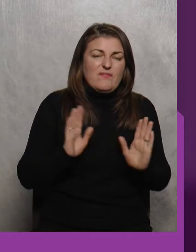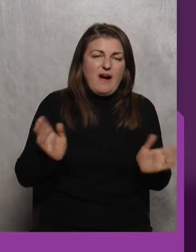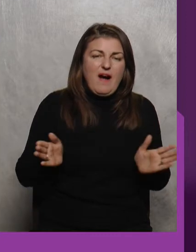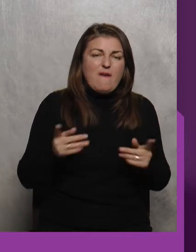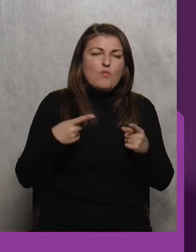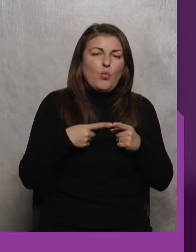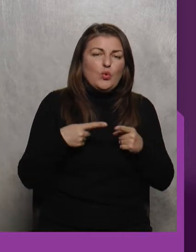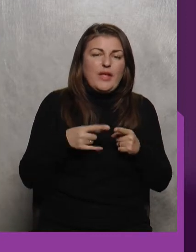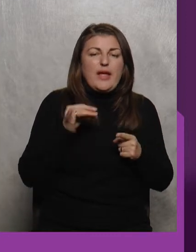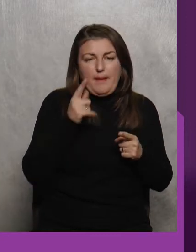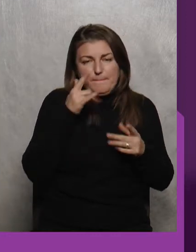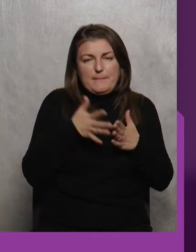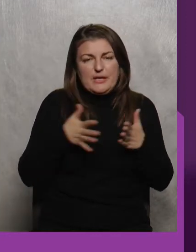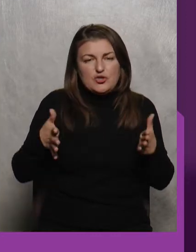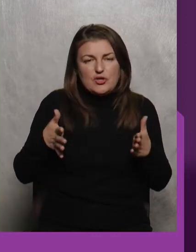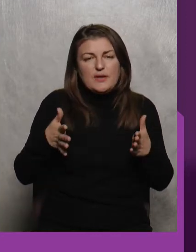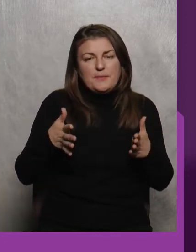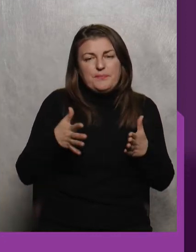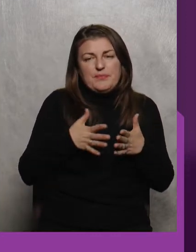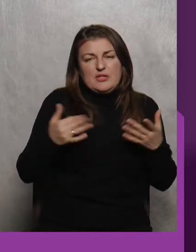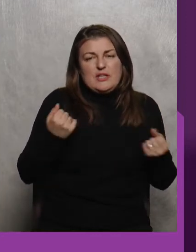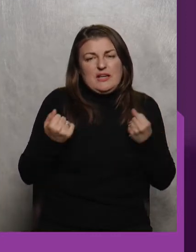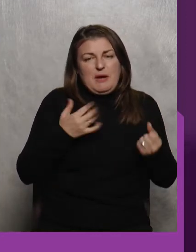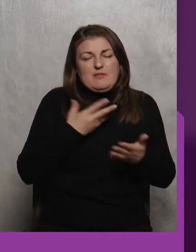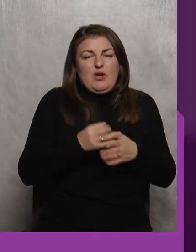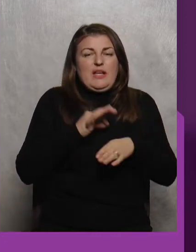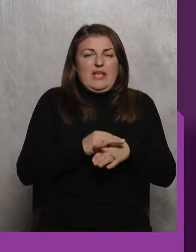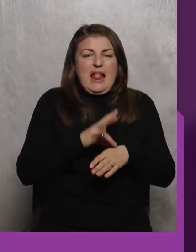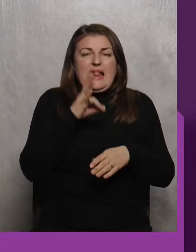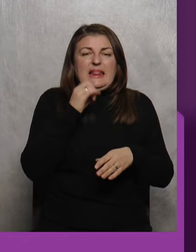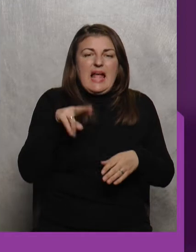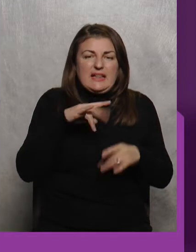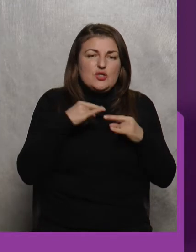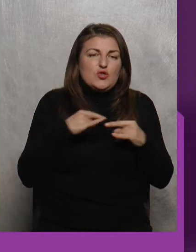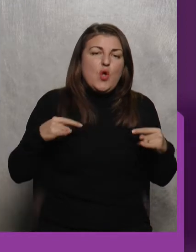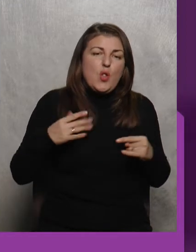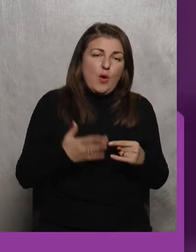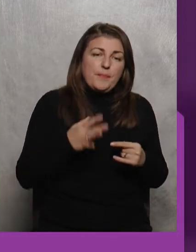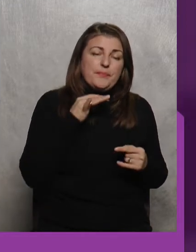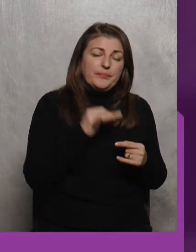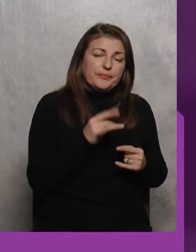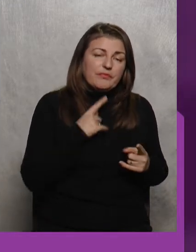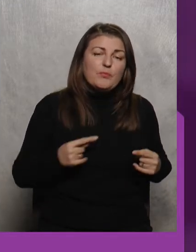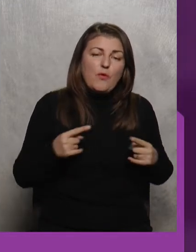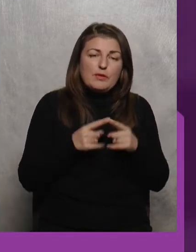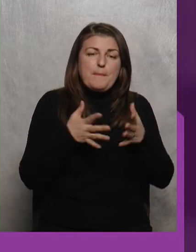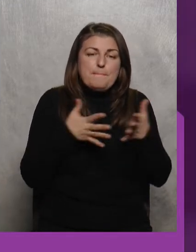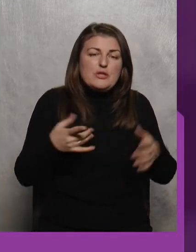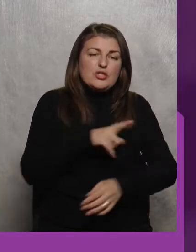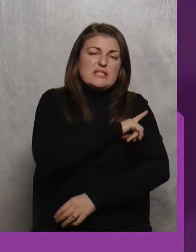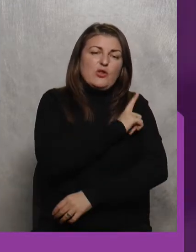не розірвав кути і більше тримав своє тіло над столом і відповідно більше